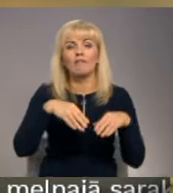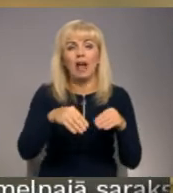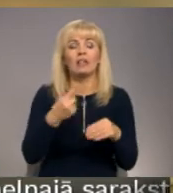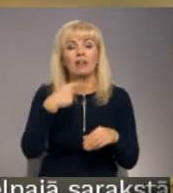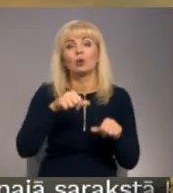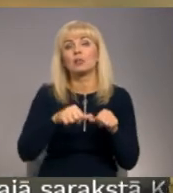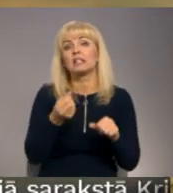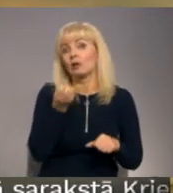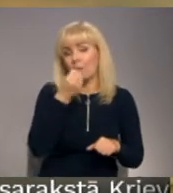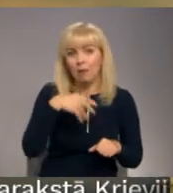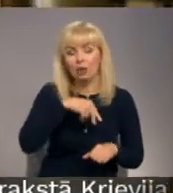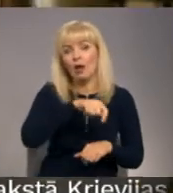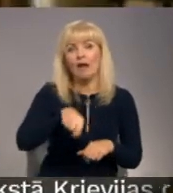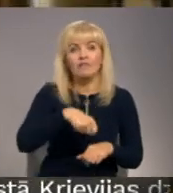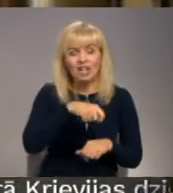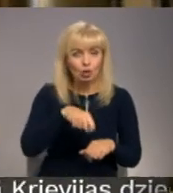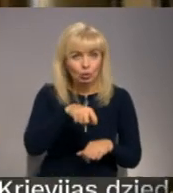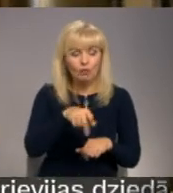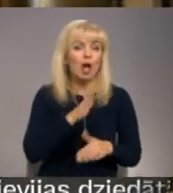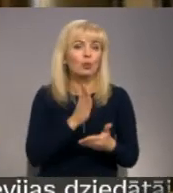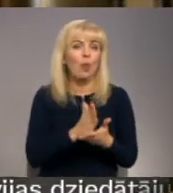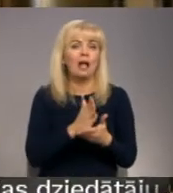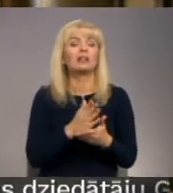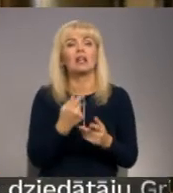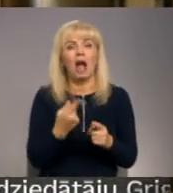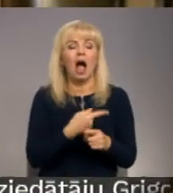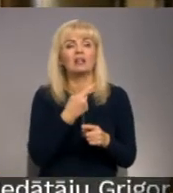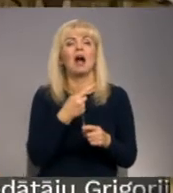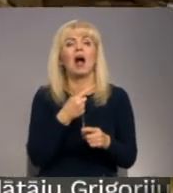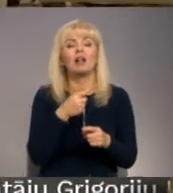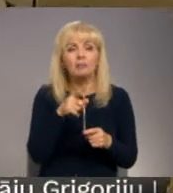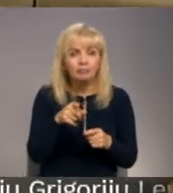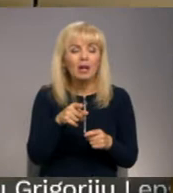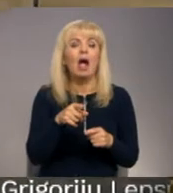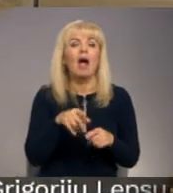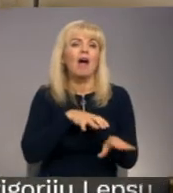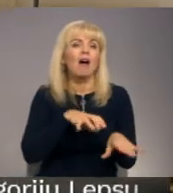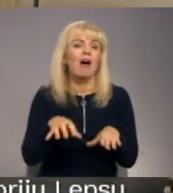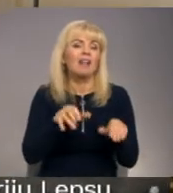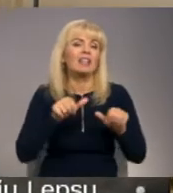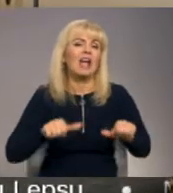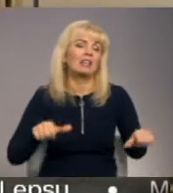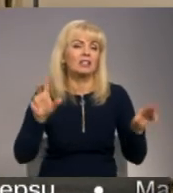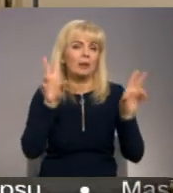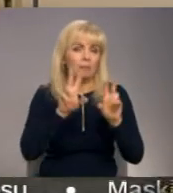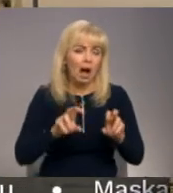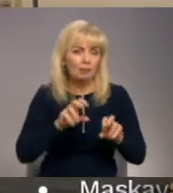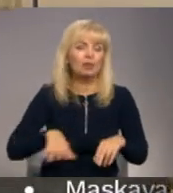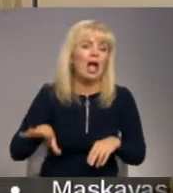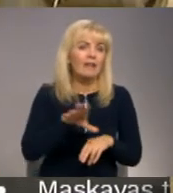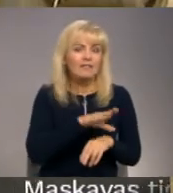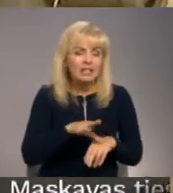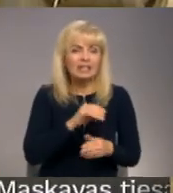no Siguldas bērndārza virtuves blokiem nesen notikusi kārtējā pārtikas veterinārā dienesta pārbaude, kurā secināts, ka visi